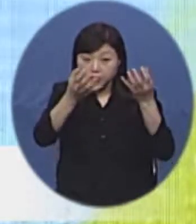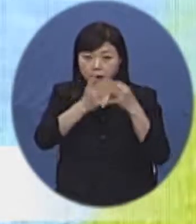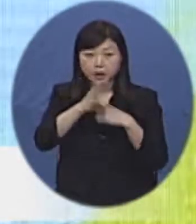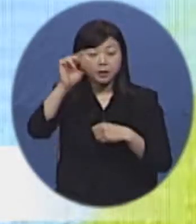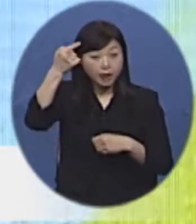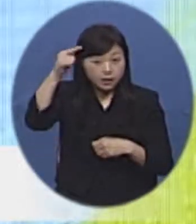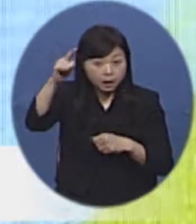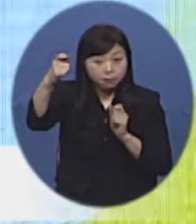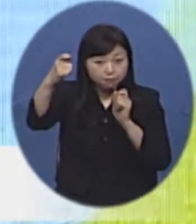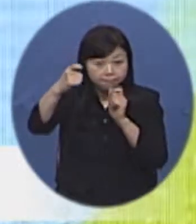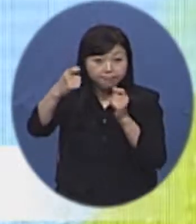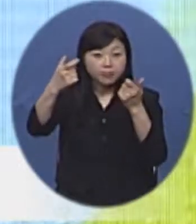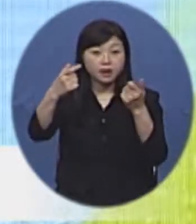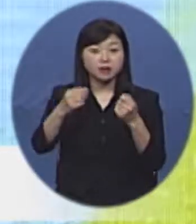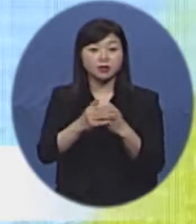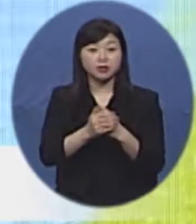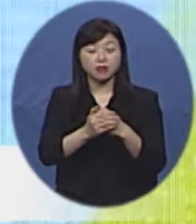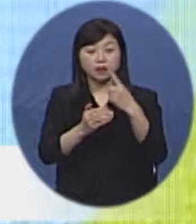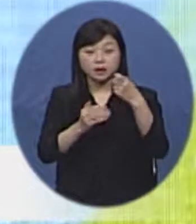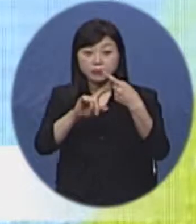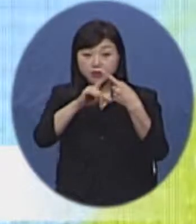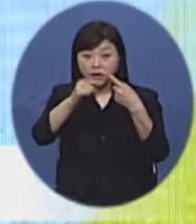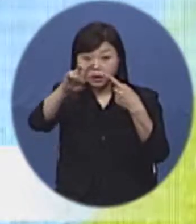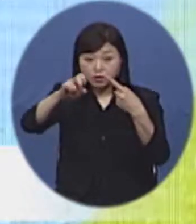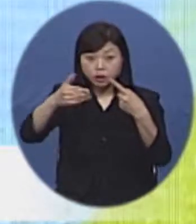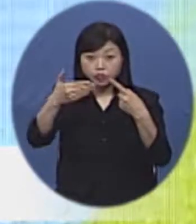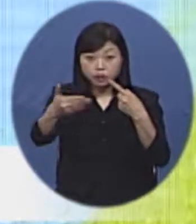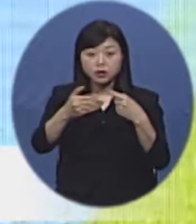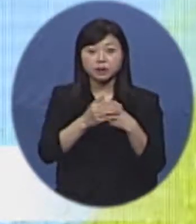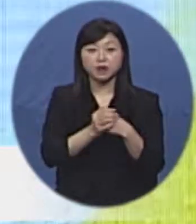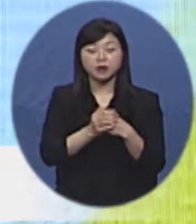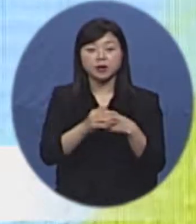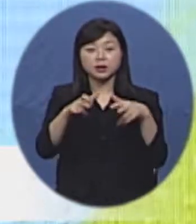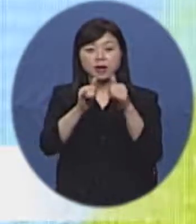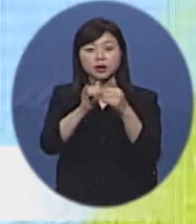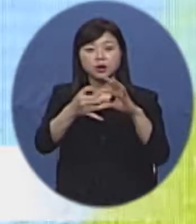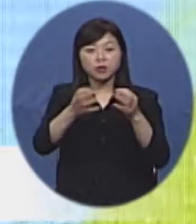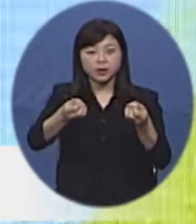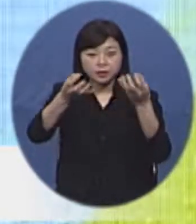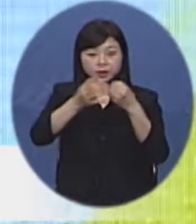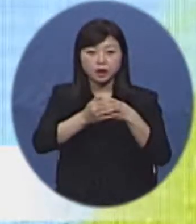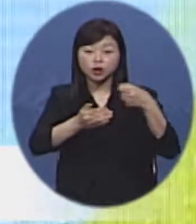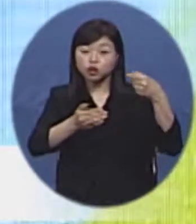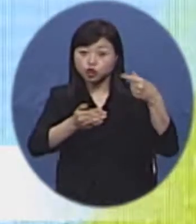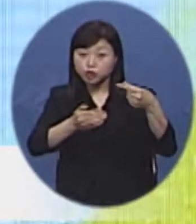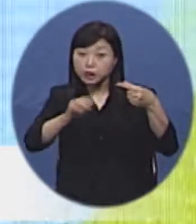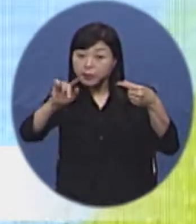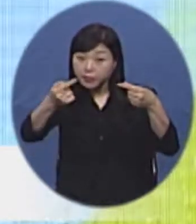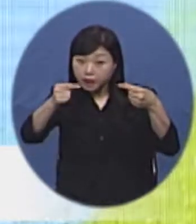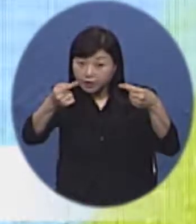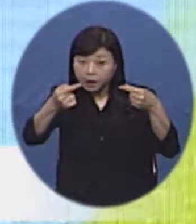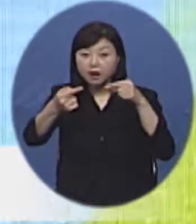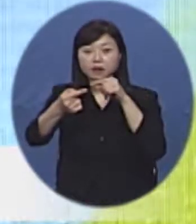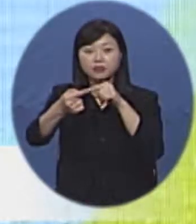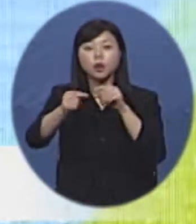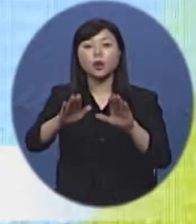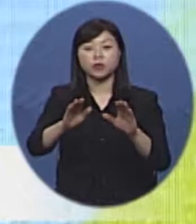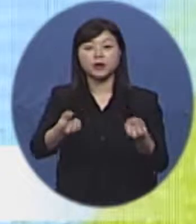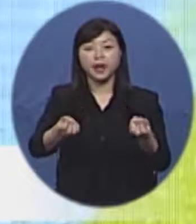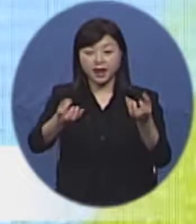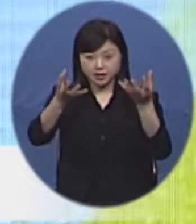내일이면 패럴림픽의 G-101이 되는 즈음에서 오늘 이런